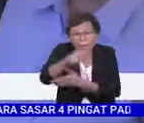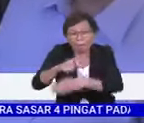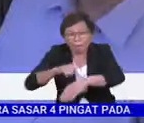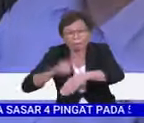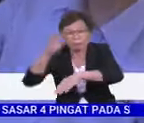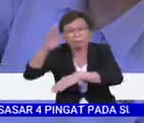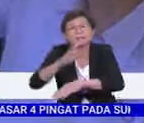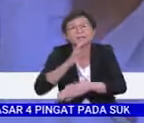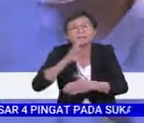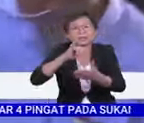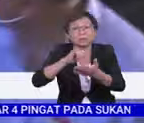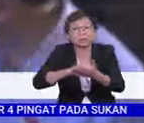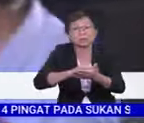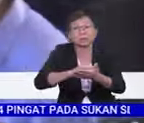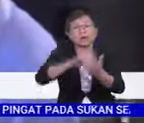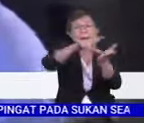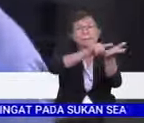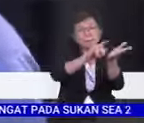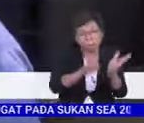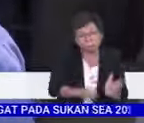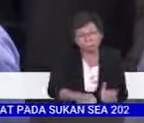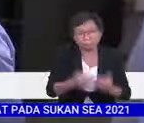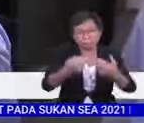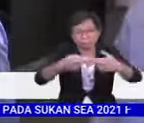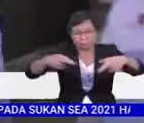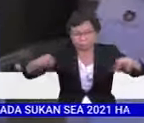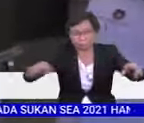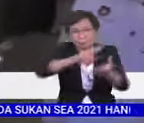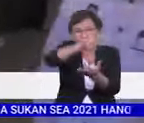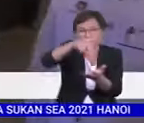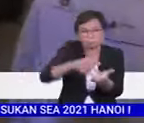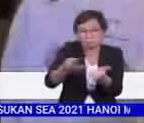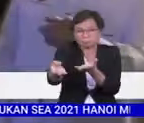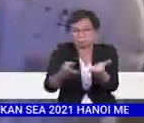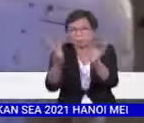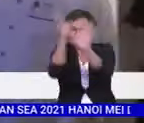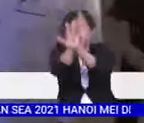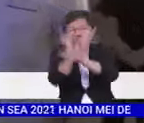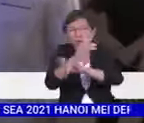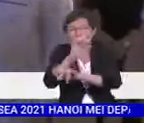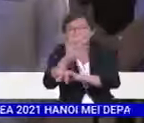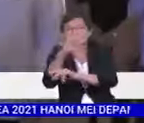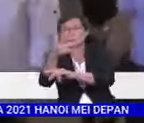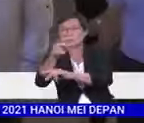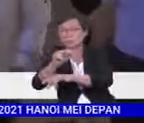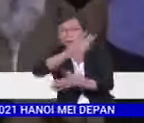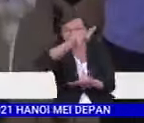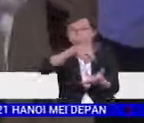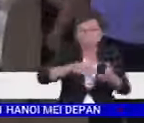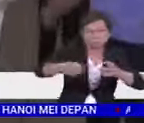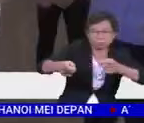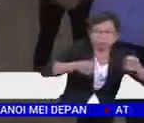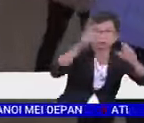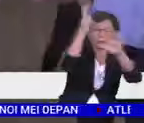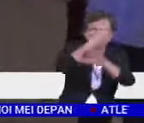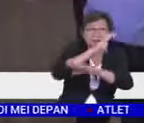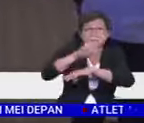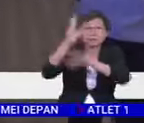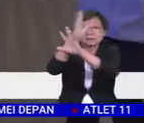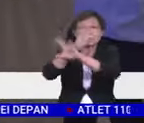marzall berkata demikian kepada pemberita selepas meresmikan pusat syrian Di pusat pentadbiran Kerajaan